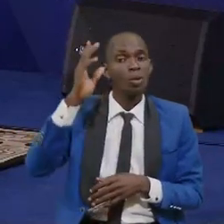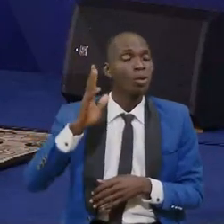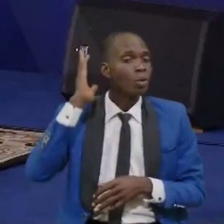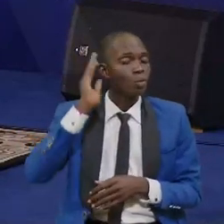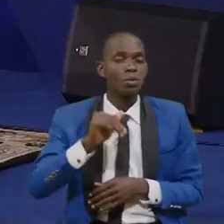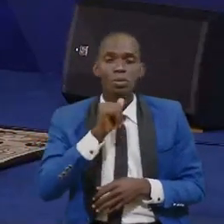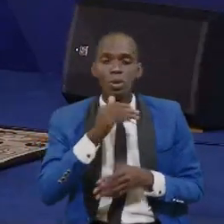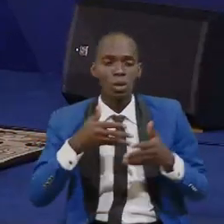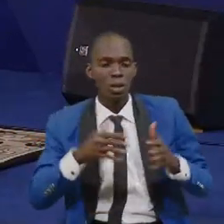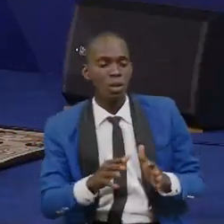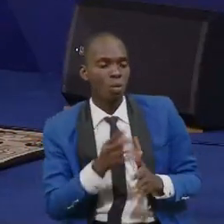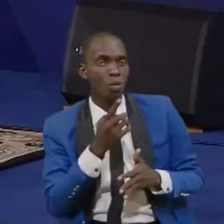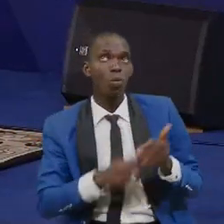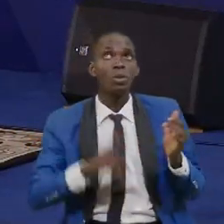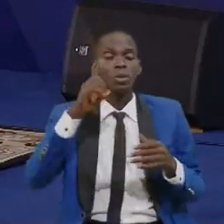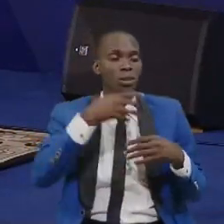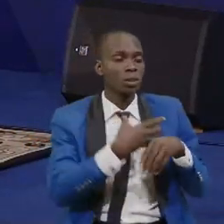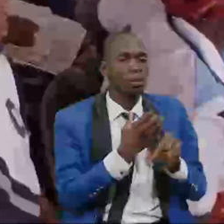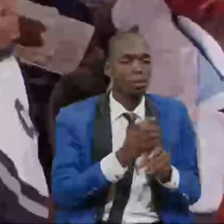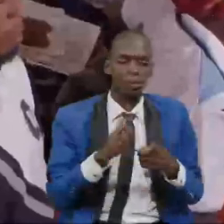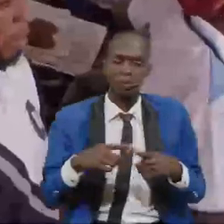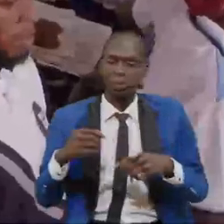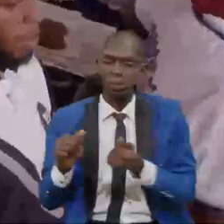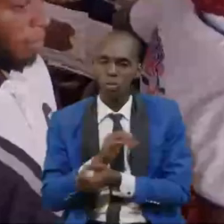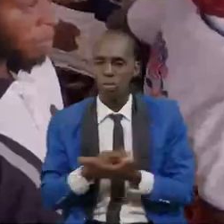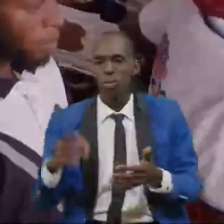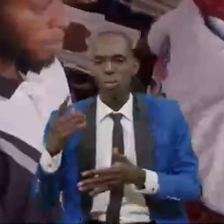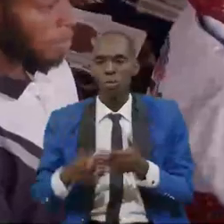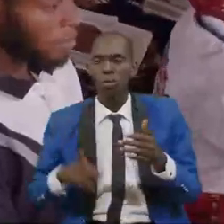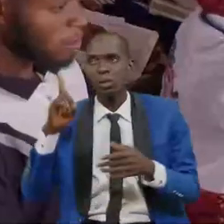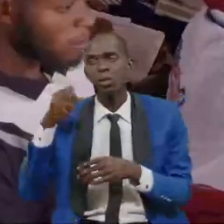permettre à ce qu'il a créé, détruire ce qu'il a créé.